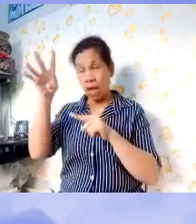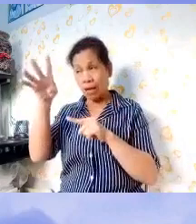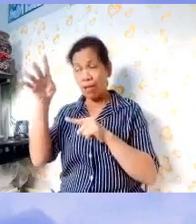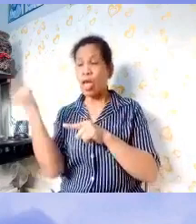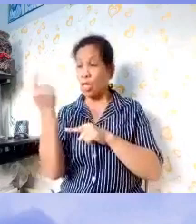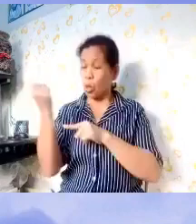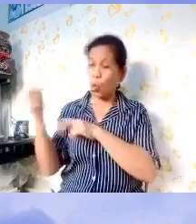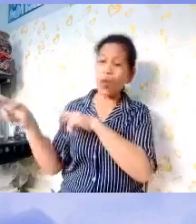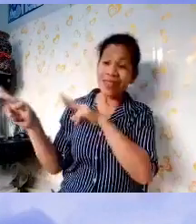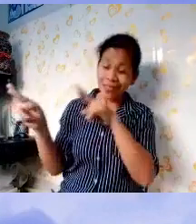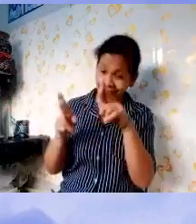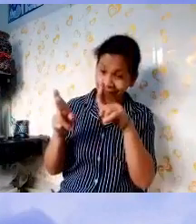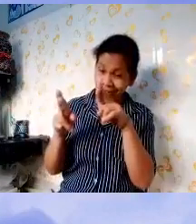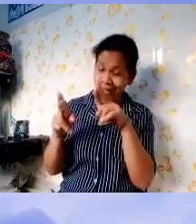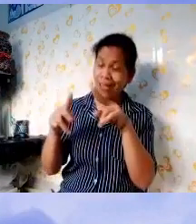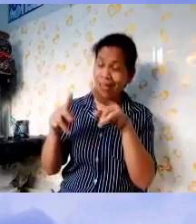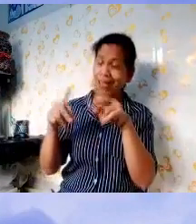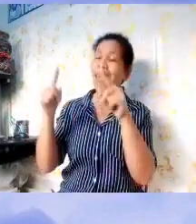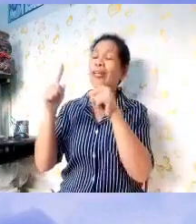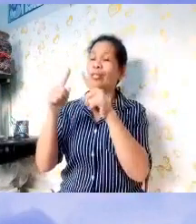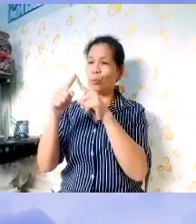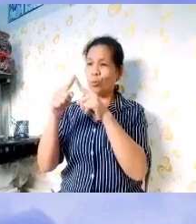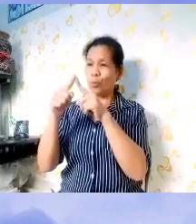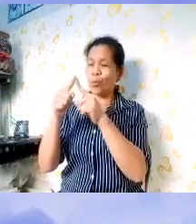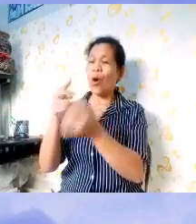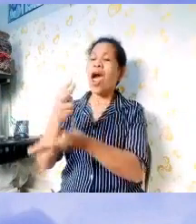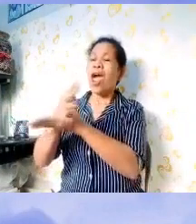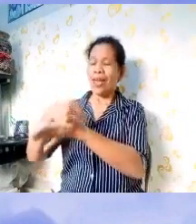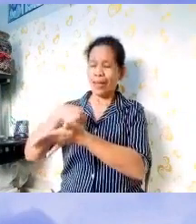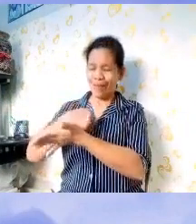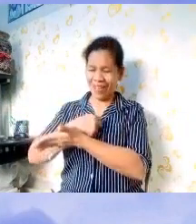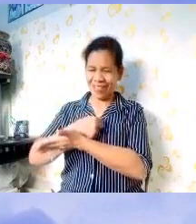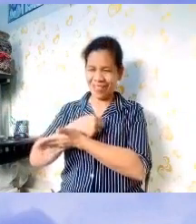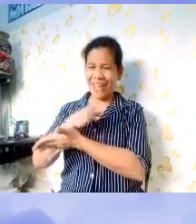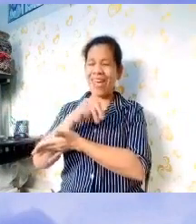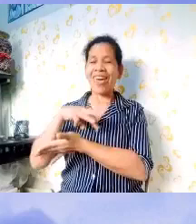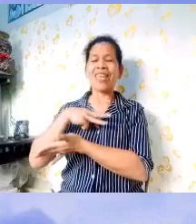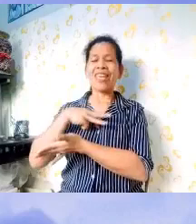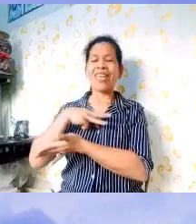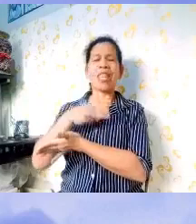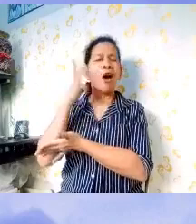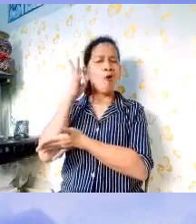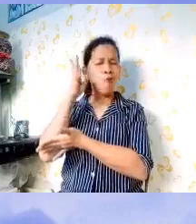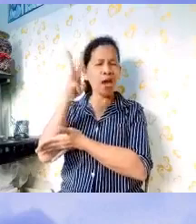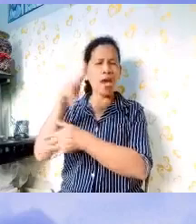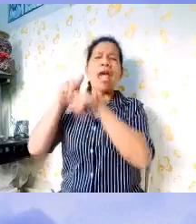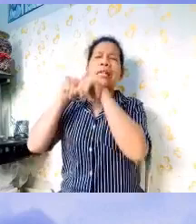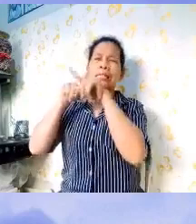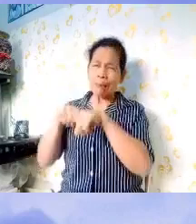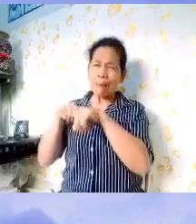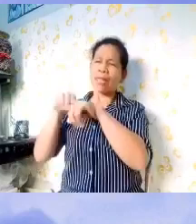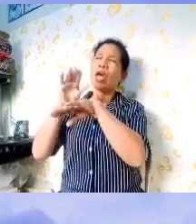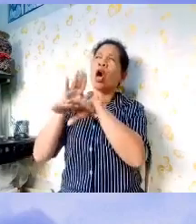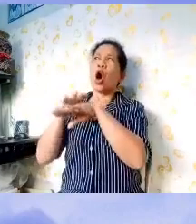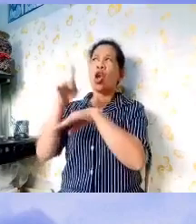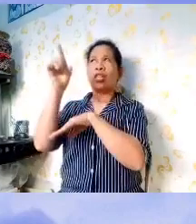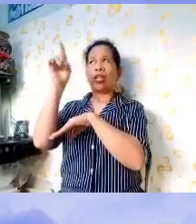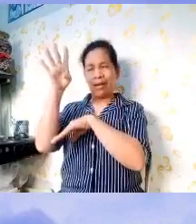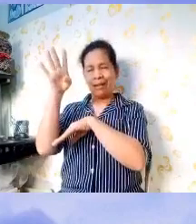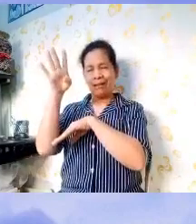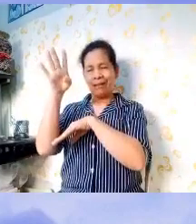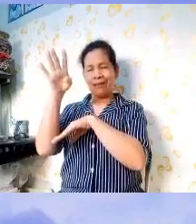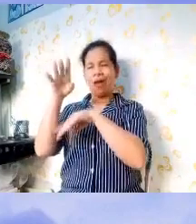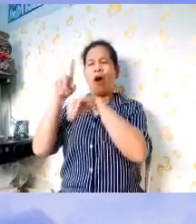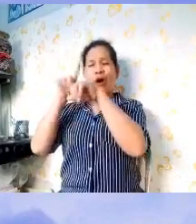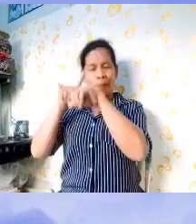tayo'y nakasandal sa pader, sa ating Panginoong Hesukristo, sa laban na ito.